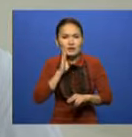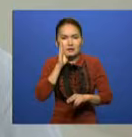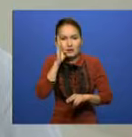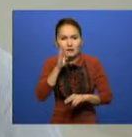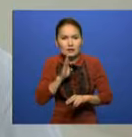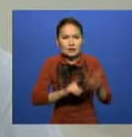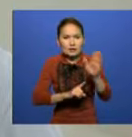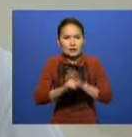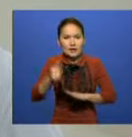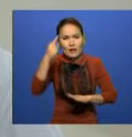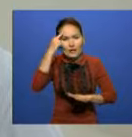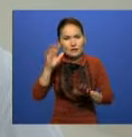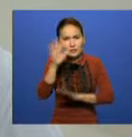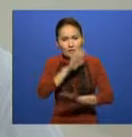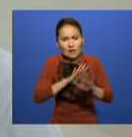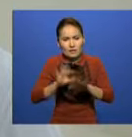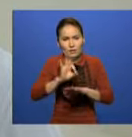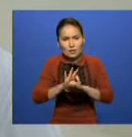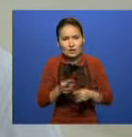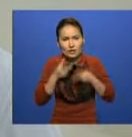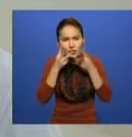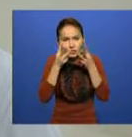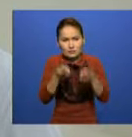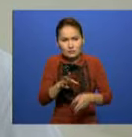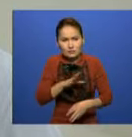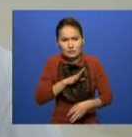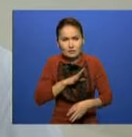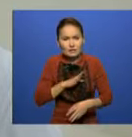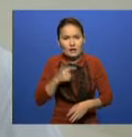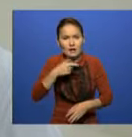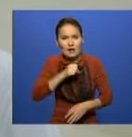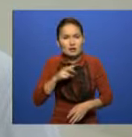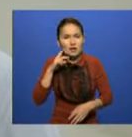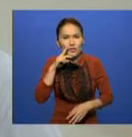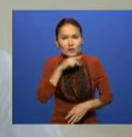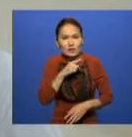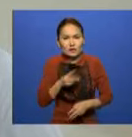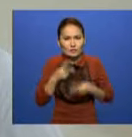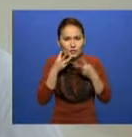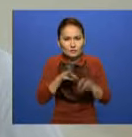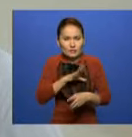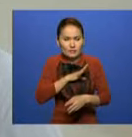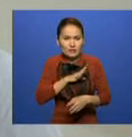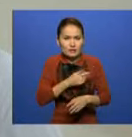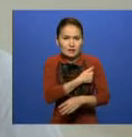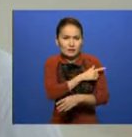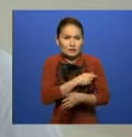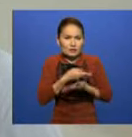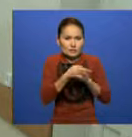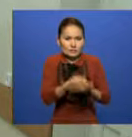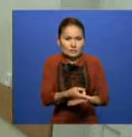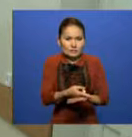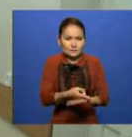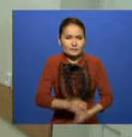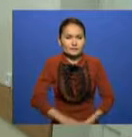басымыз ауырып, жүрек айнып, бас ауырып, құсып, содан күйеуіміз скорый